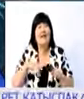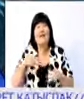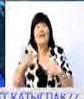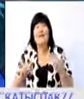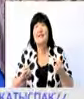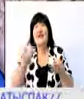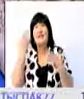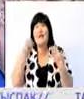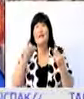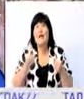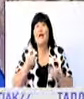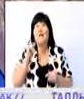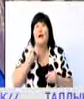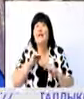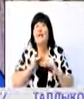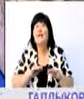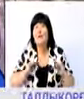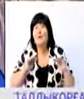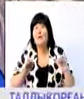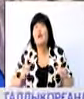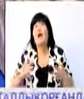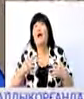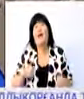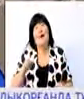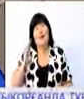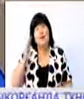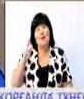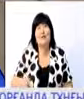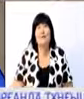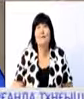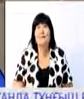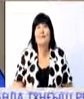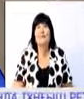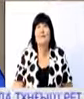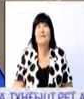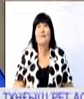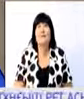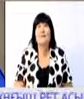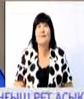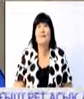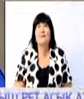жан-жағын шаттыққа бөлеген балдай тәтті білдіршіндеріміз аман болсын.